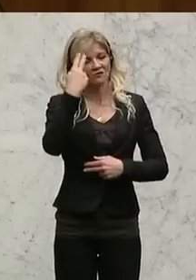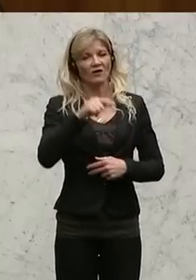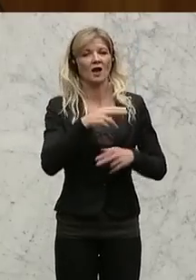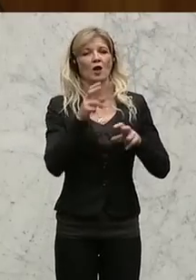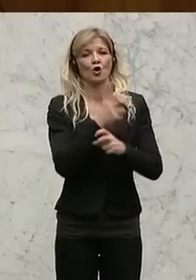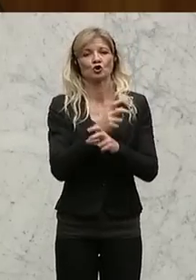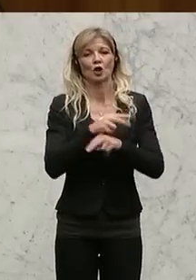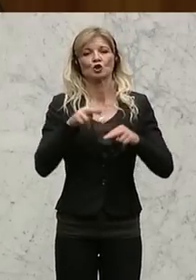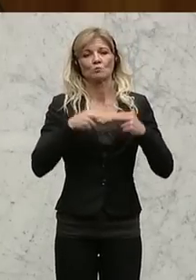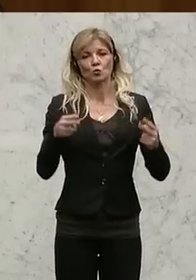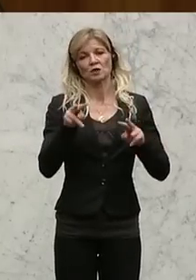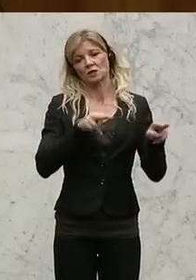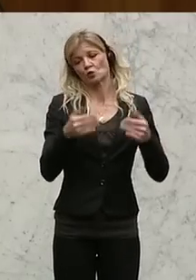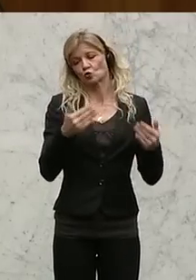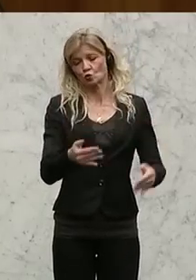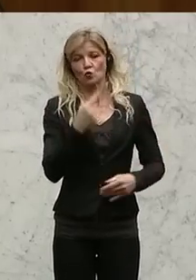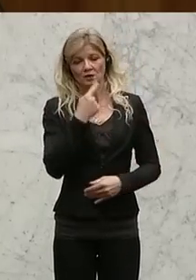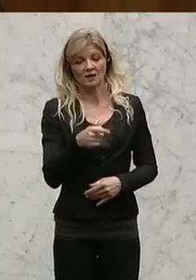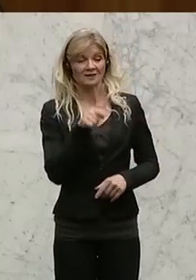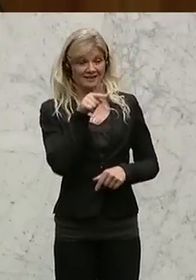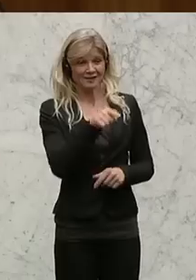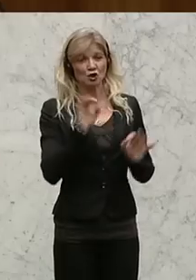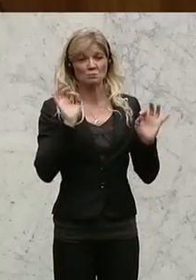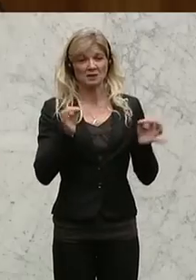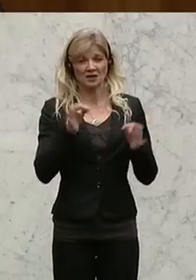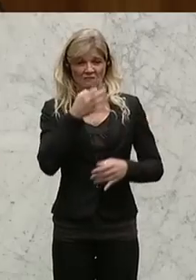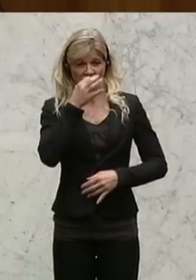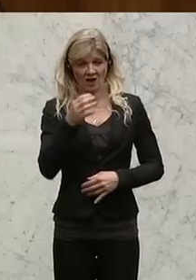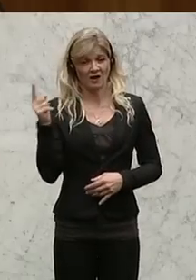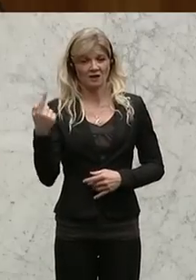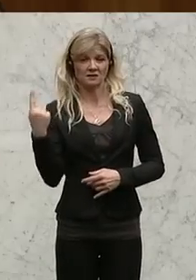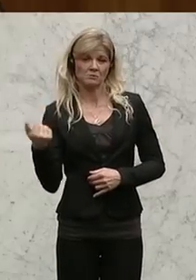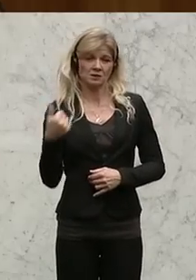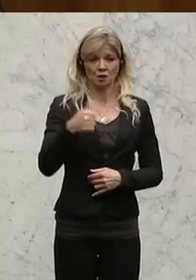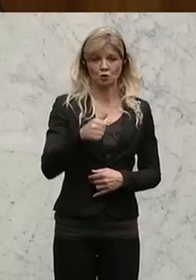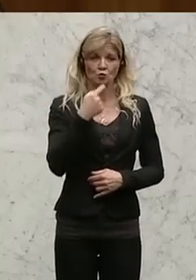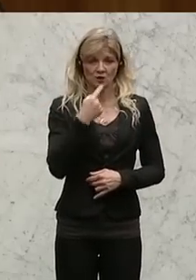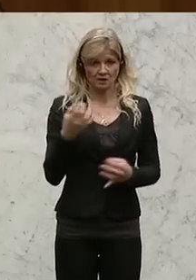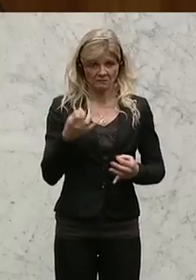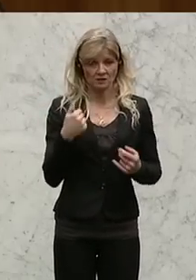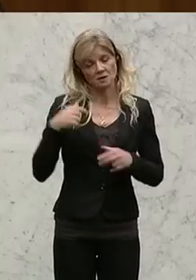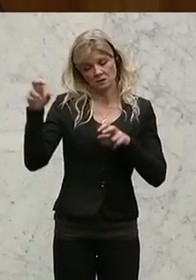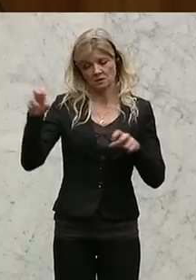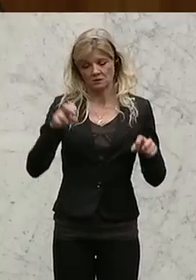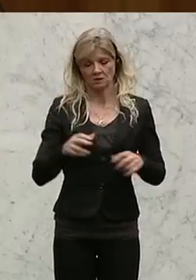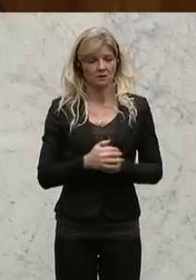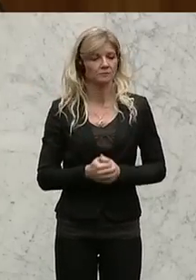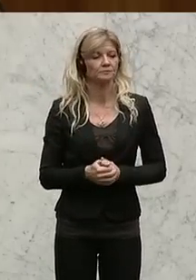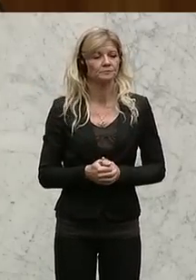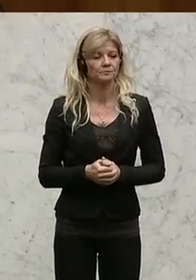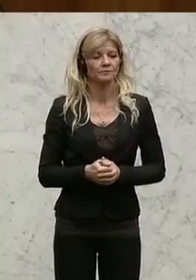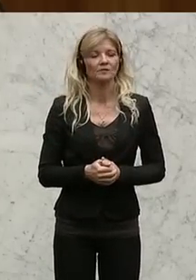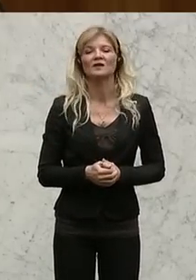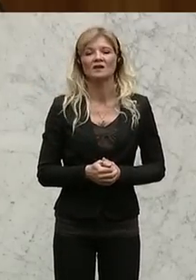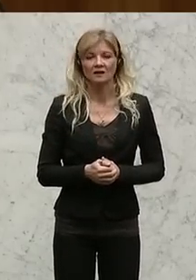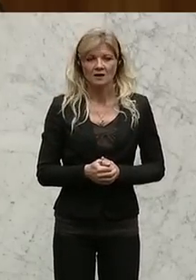dieser Frage hat er Folgendes gesagt, ich zitiere: Er stellt klar, dass das Recht auf Selbstbestimmung